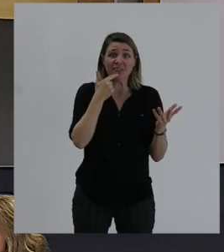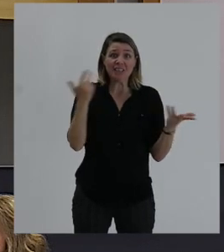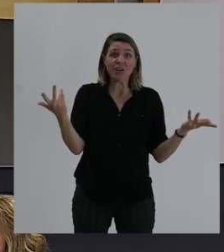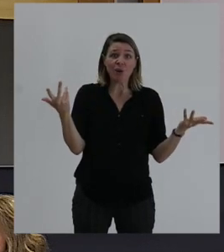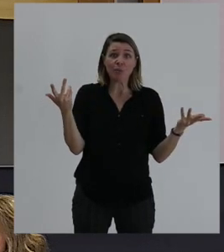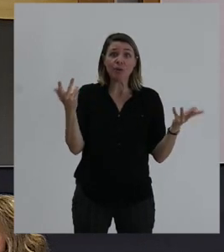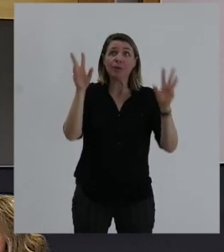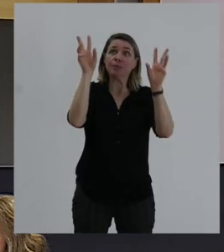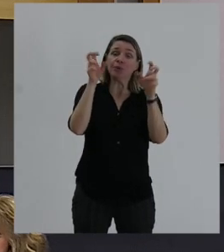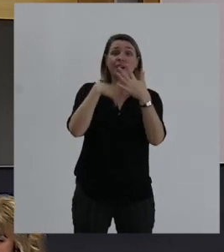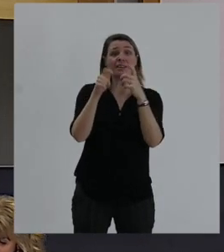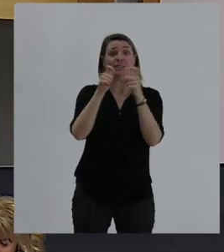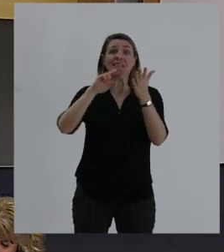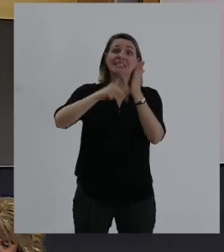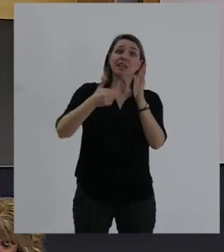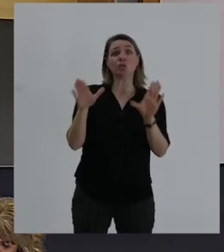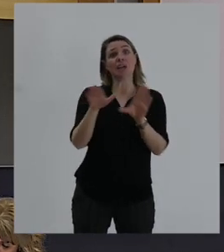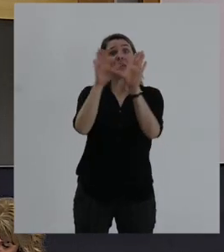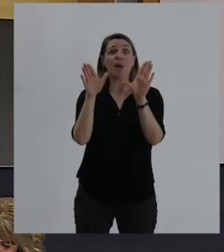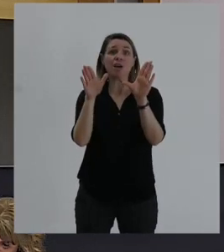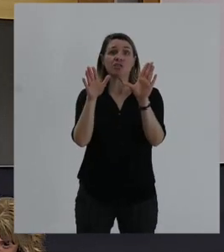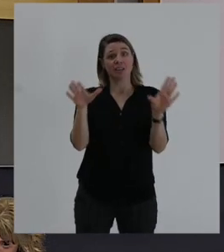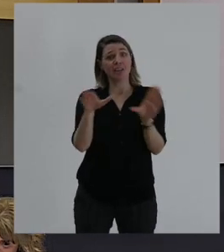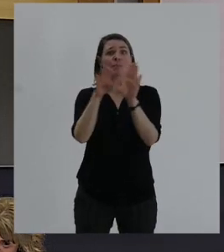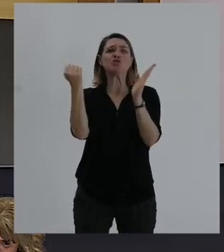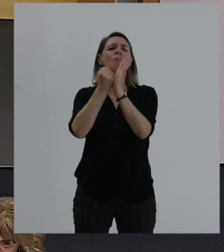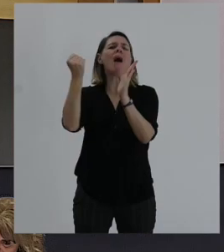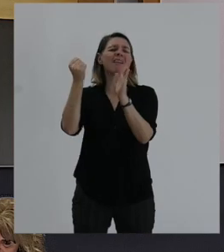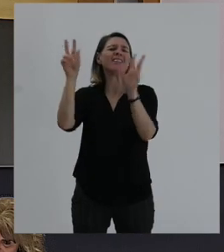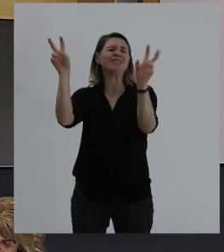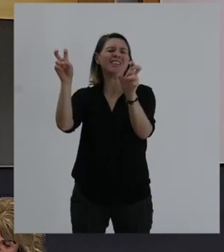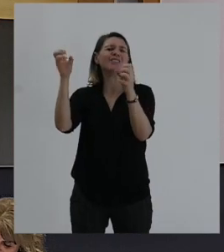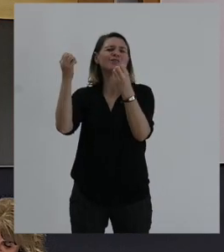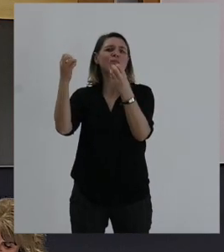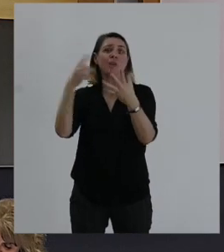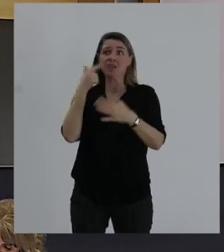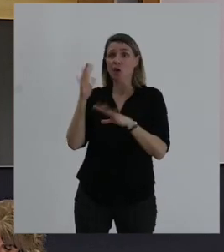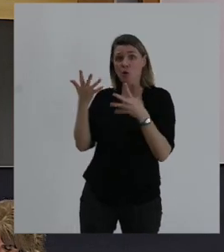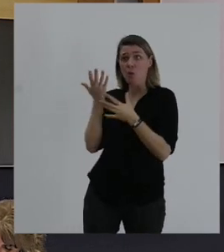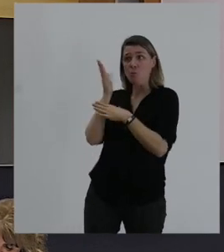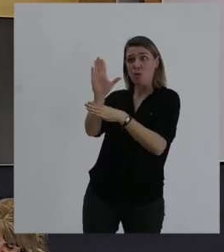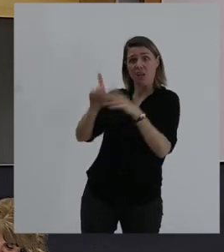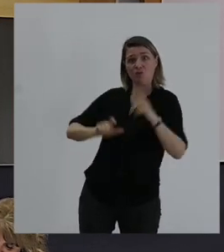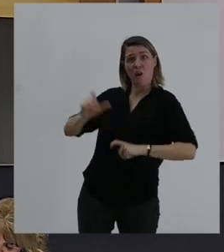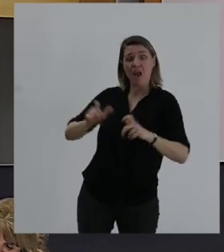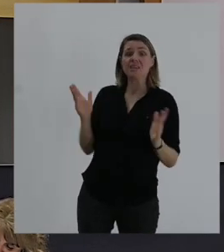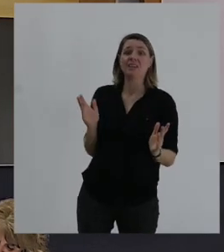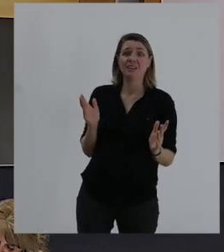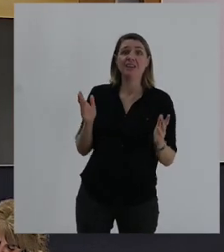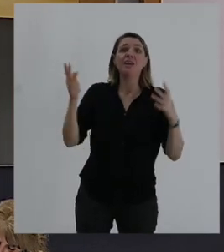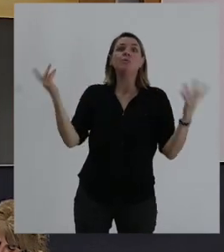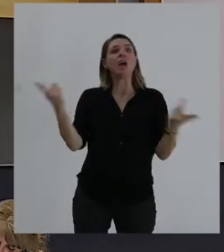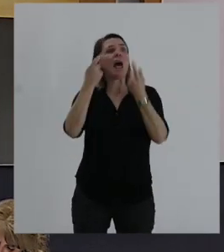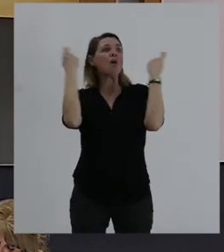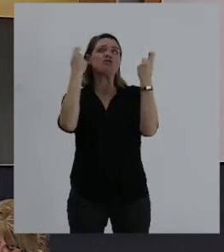signature d'établissement. Soyons honnêtes, c'est ce qu'on appelle ailleurs une image de marque. C'est quelque chose avec lequel on va se présenter aux collègues. Lorsque La Rochelle arrive